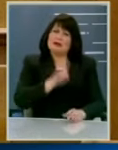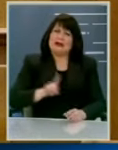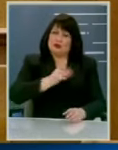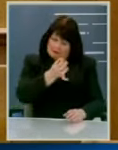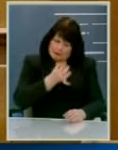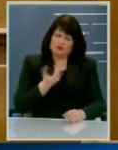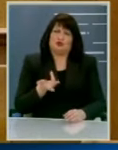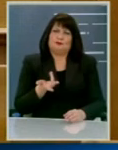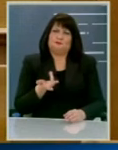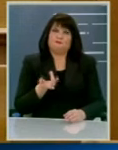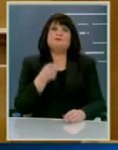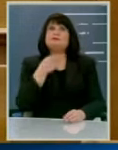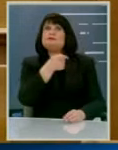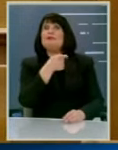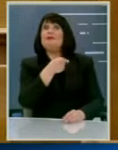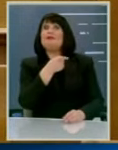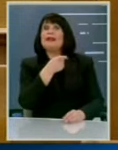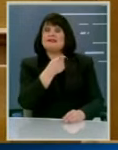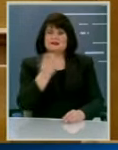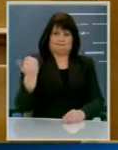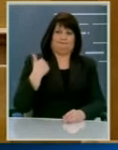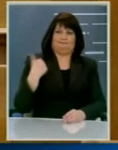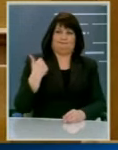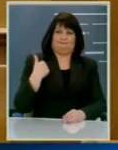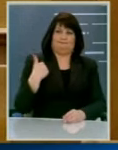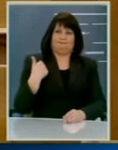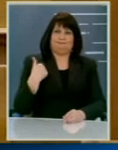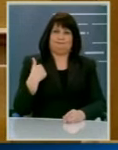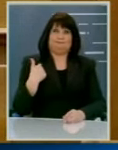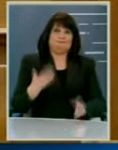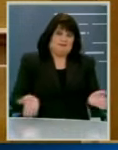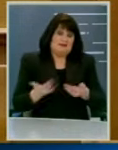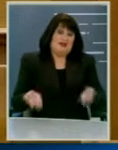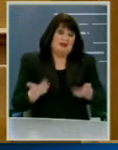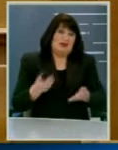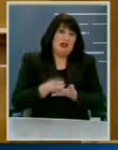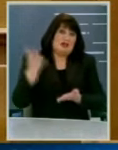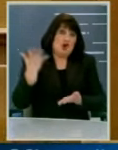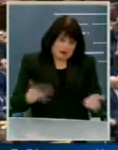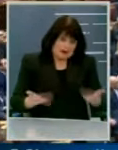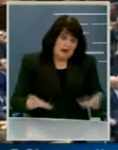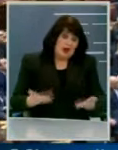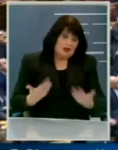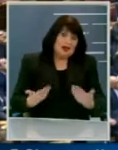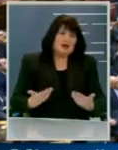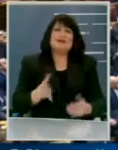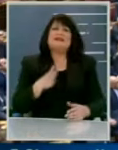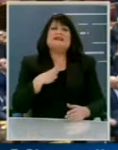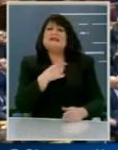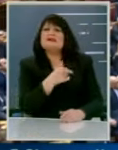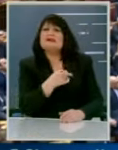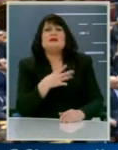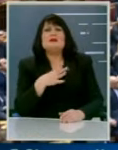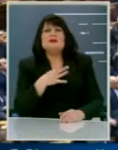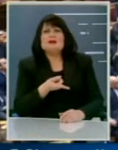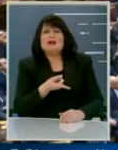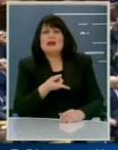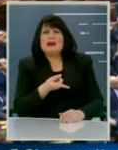Μητσοτάκη, εσείς που μας καλείτε να κλείσουμε άρον-άρον την αξιολόγηση. Τι ακριβώς θέλετε?